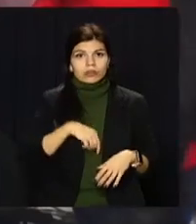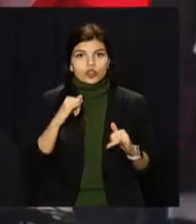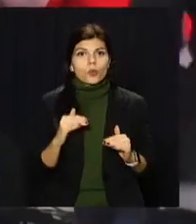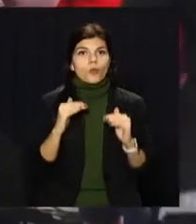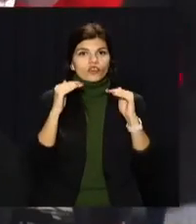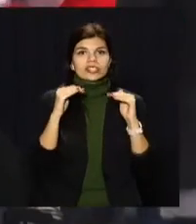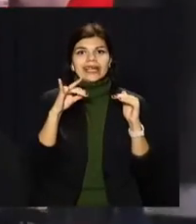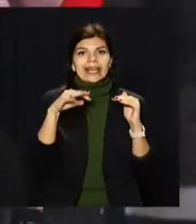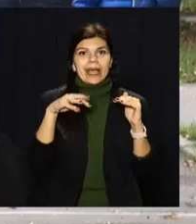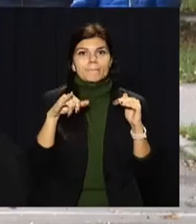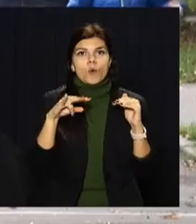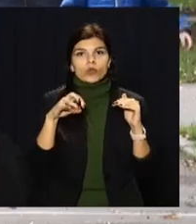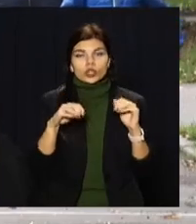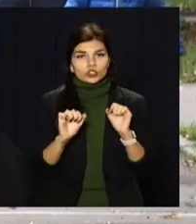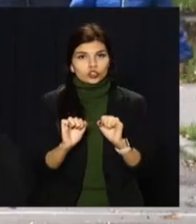підвищується імунітет.